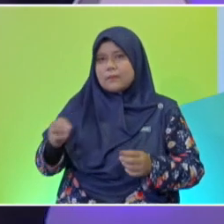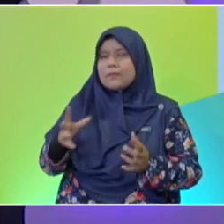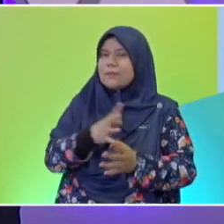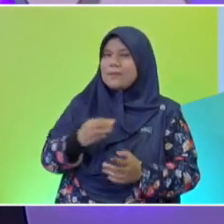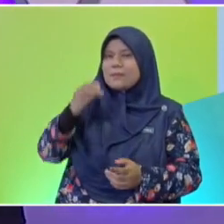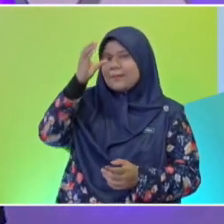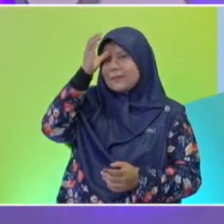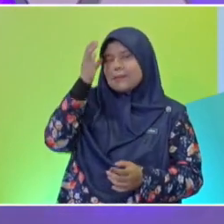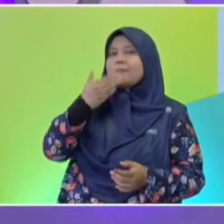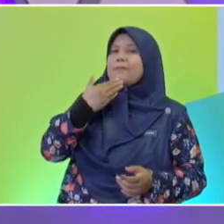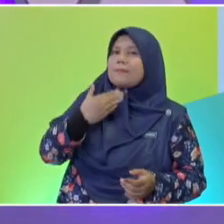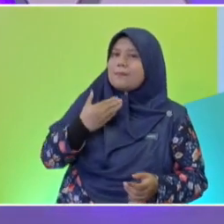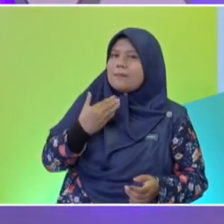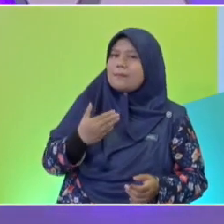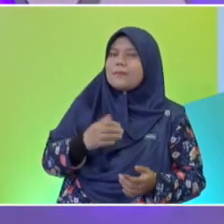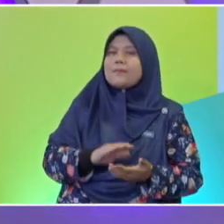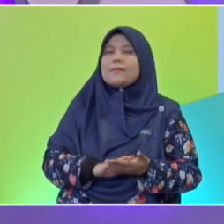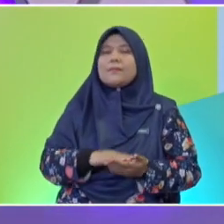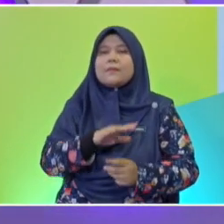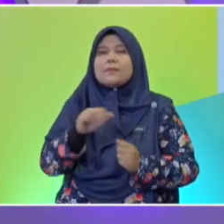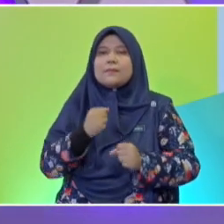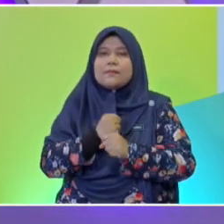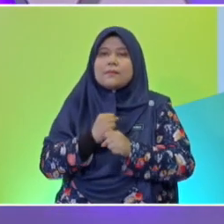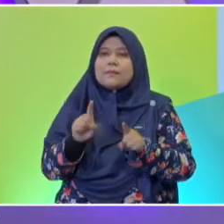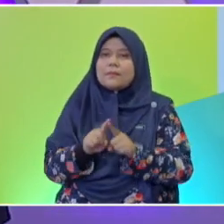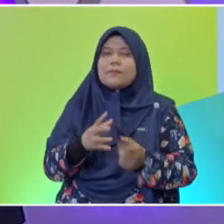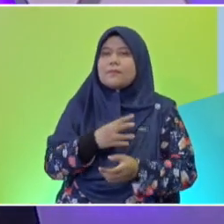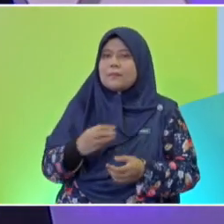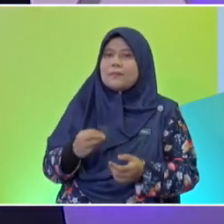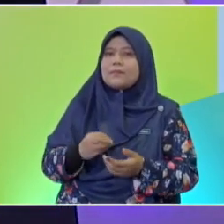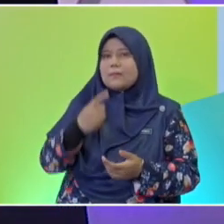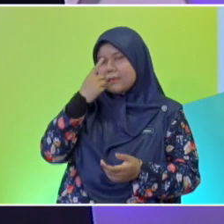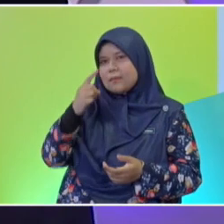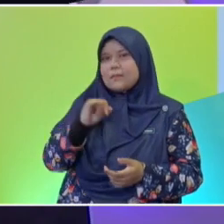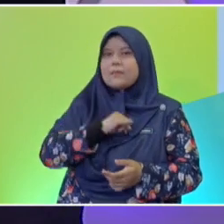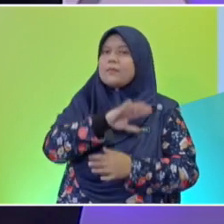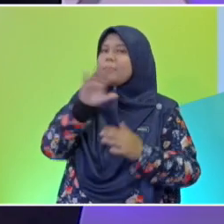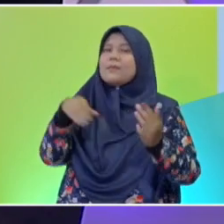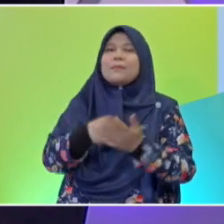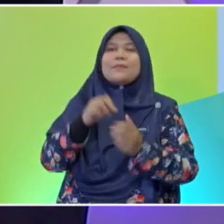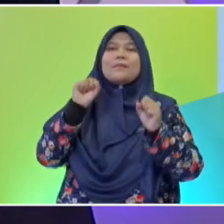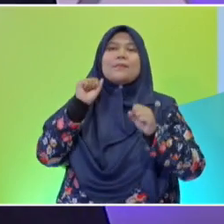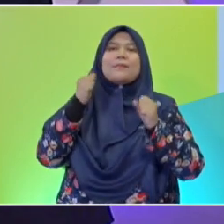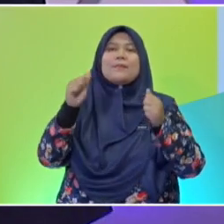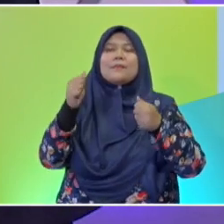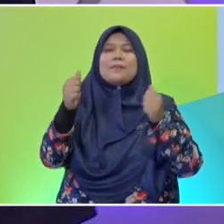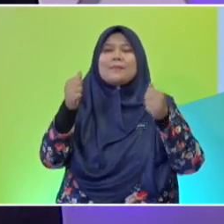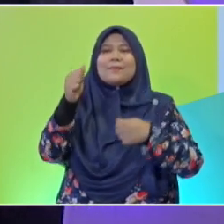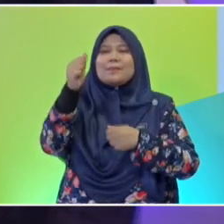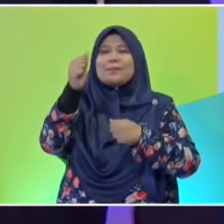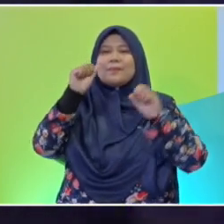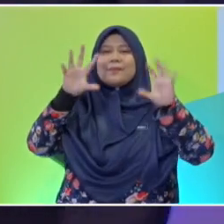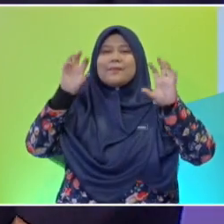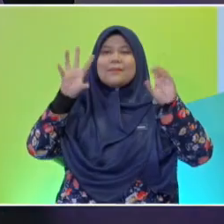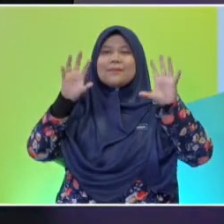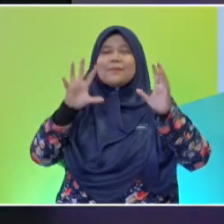Terima kasih sama yang diberikan Untuk itu saya bagi anda semua 10 bintang semua berita kalian dan